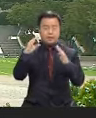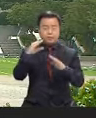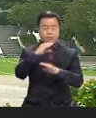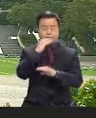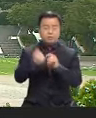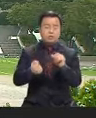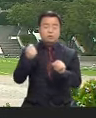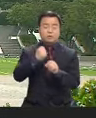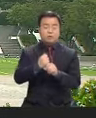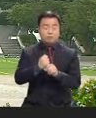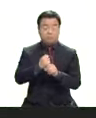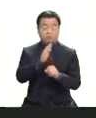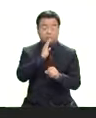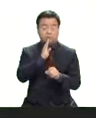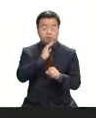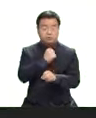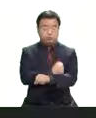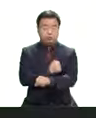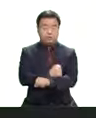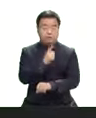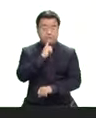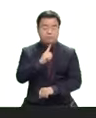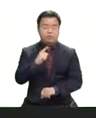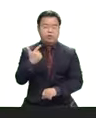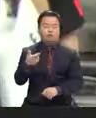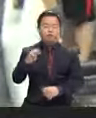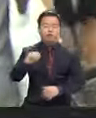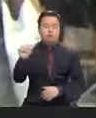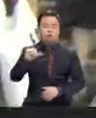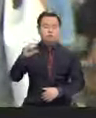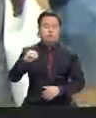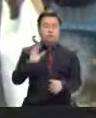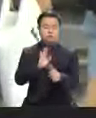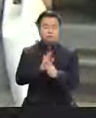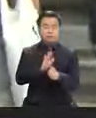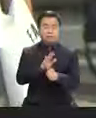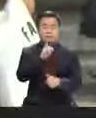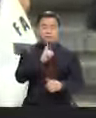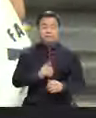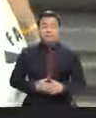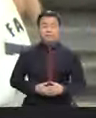대학에 6억 5천만 원씩을 지원하기로 했습니다. EBS 뉴스 이수민입니다.